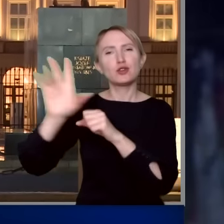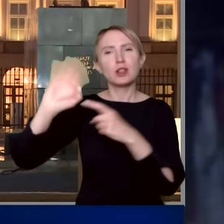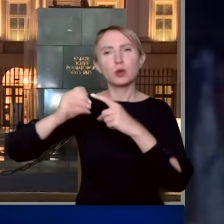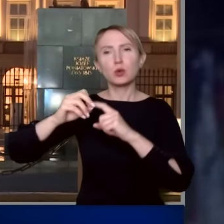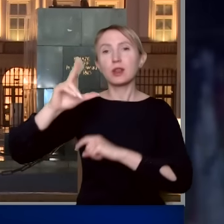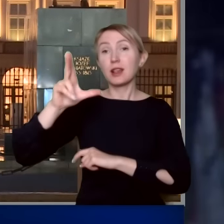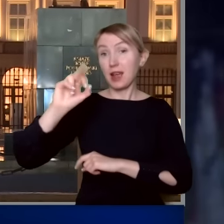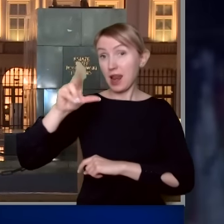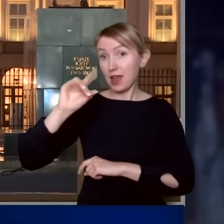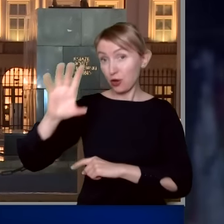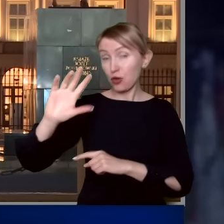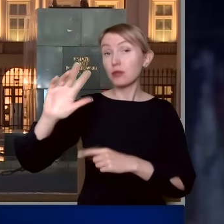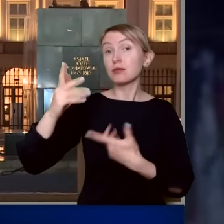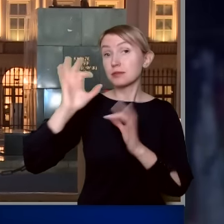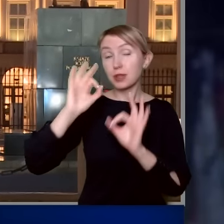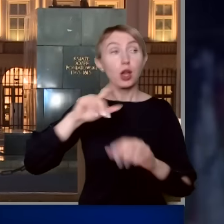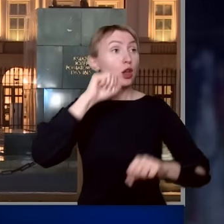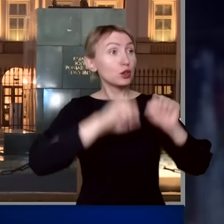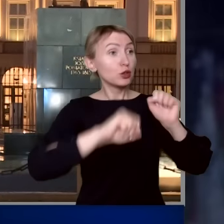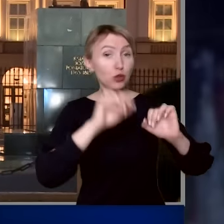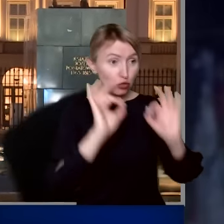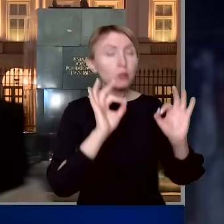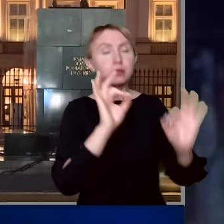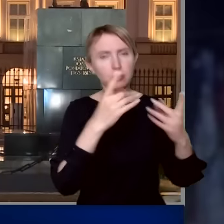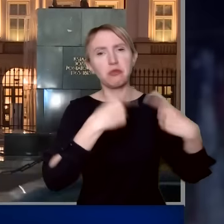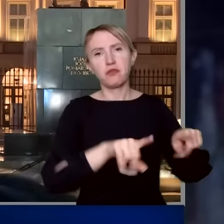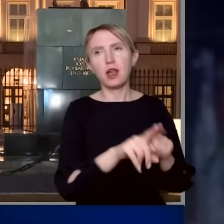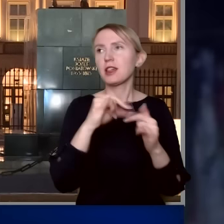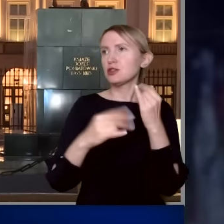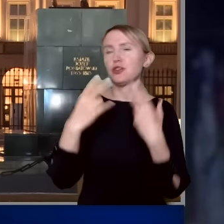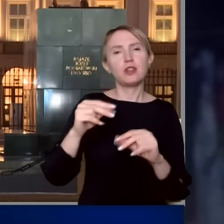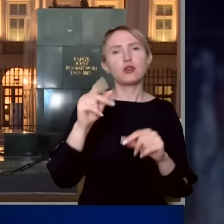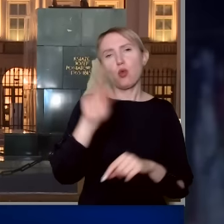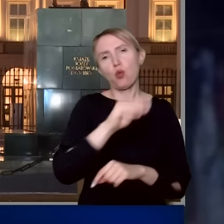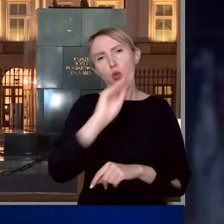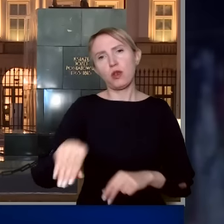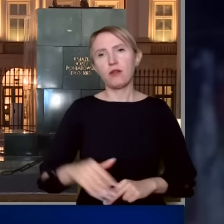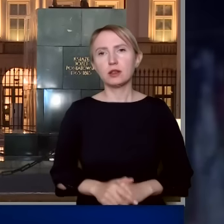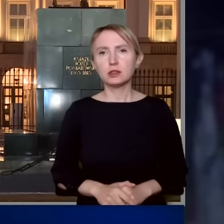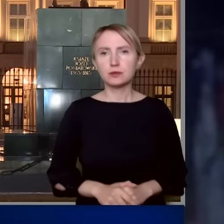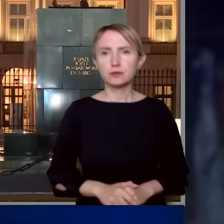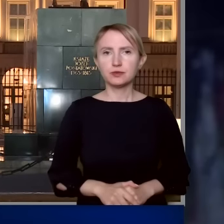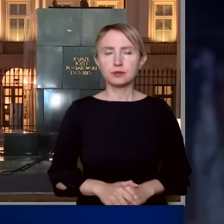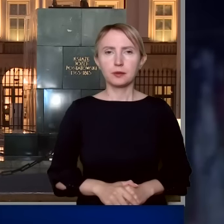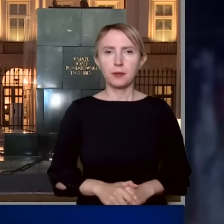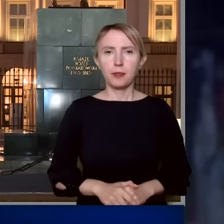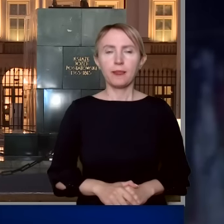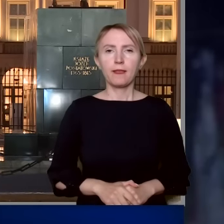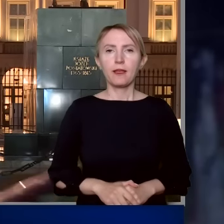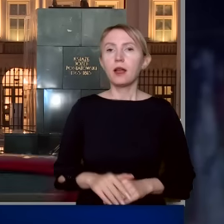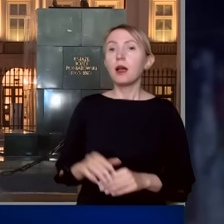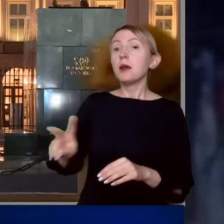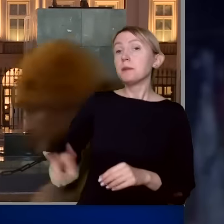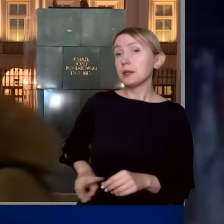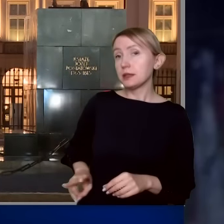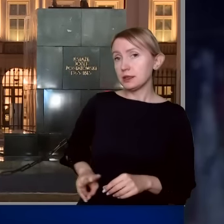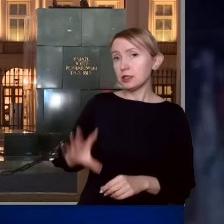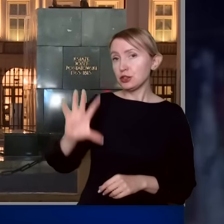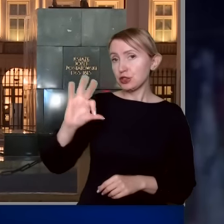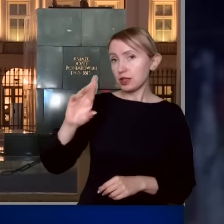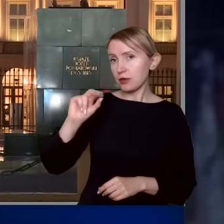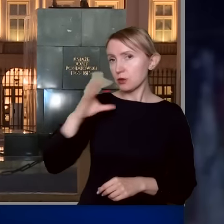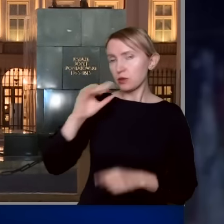myśli wydaje sąd, to sąd jest prawomyślny. Jeżeli nie, unieważniamy sąd. Teraz będzie odwołanie, to już zapowiedział minister Sienkiewicz. Jak